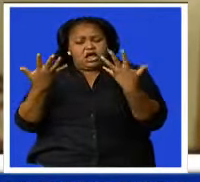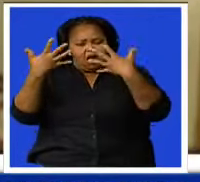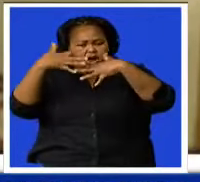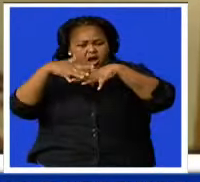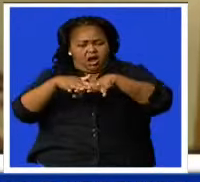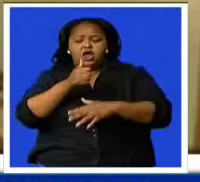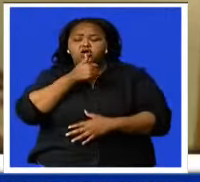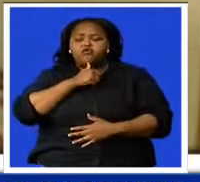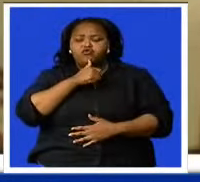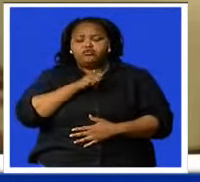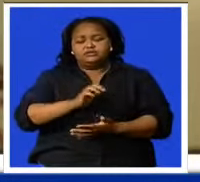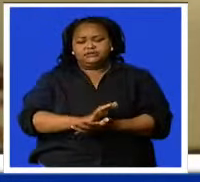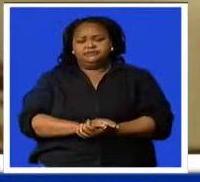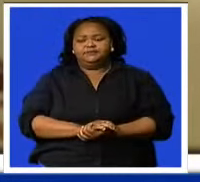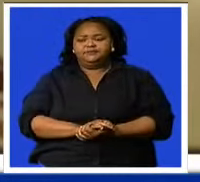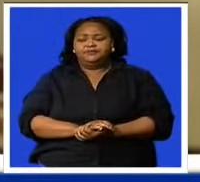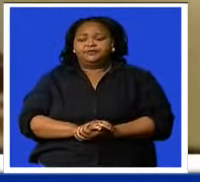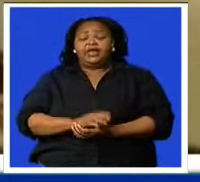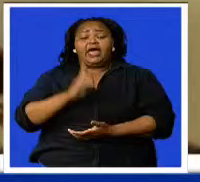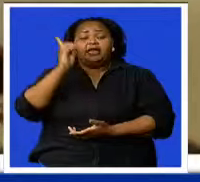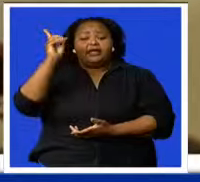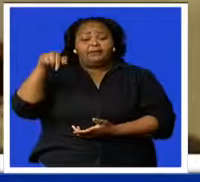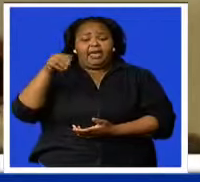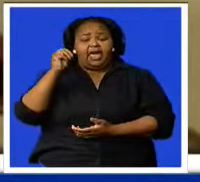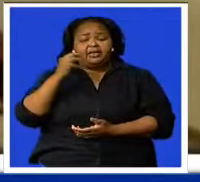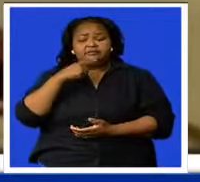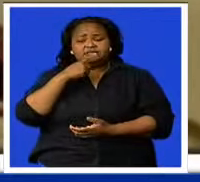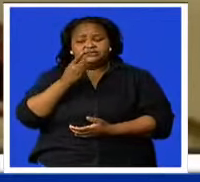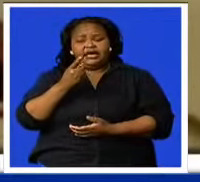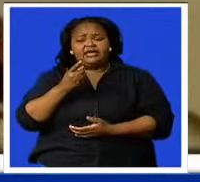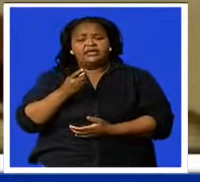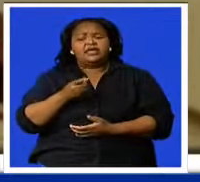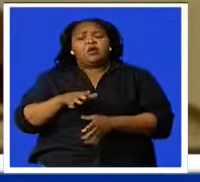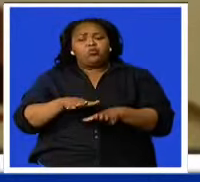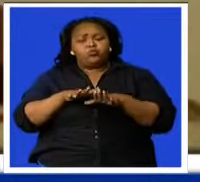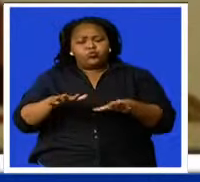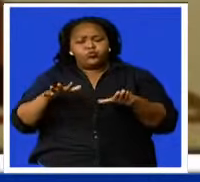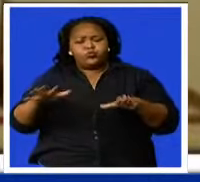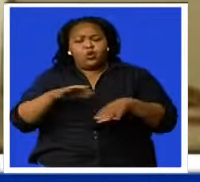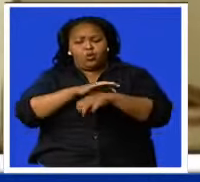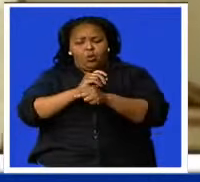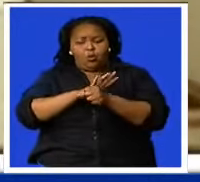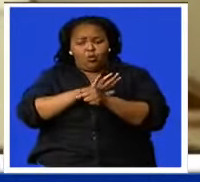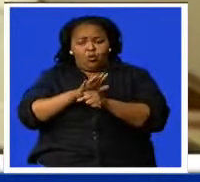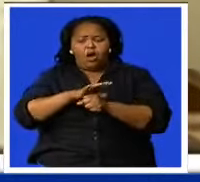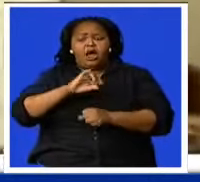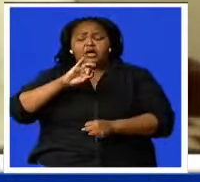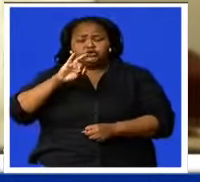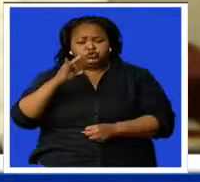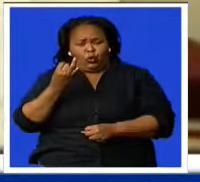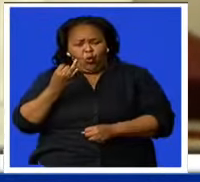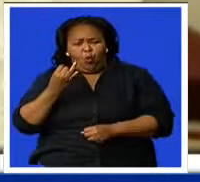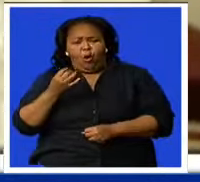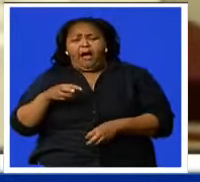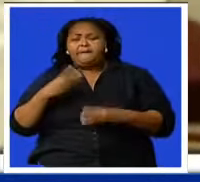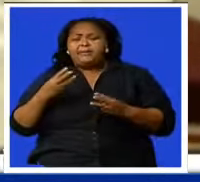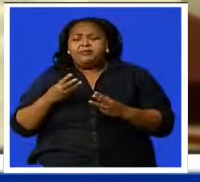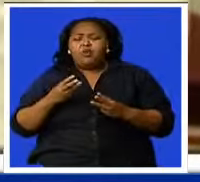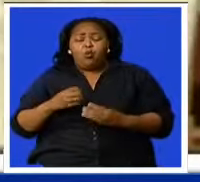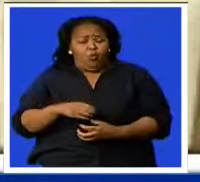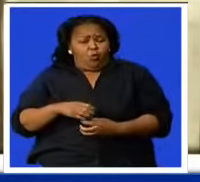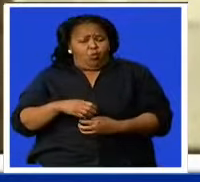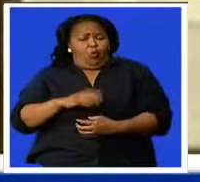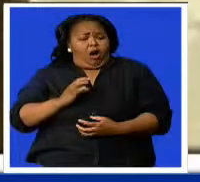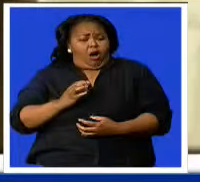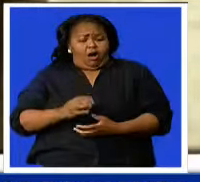ndvunankulu Themba Masuku litsi kuphetfuka kwemkhuhlane COVID-19 kwesibili kwetfuse wonke umuntu. Masuku utsi